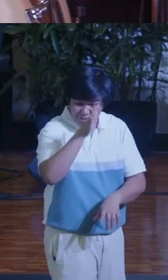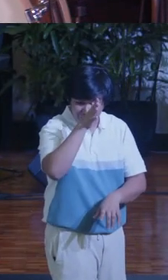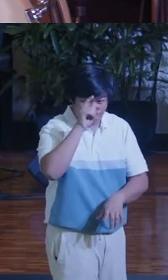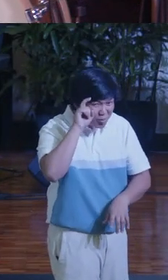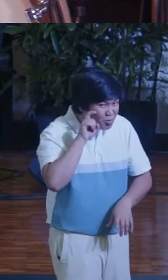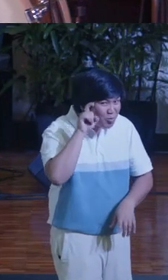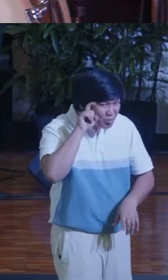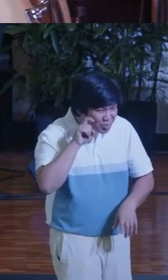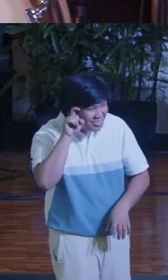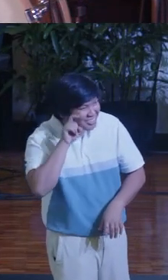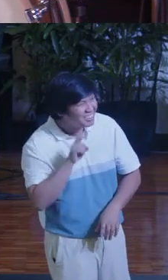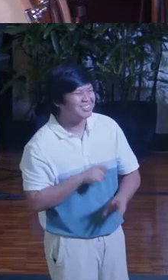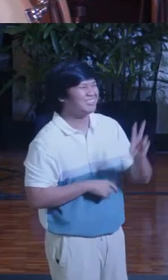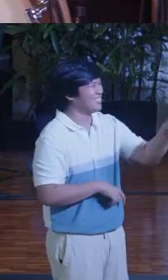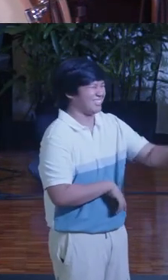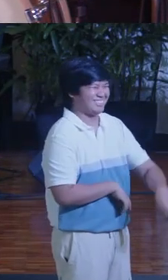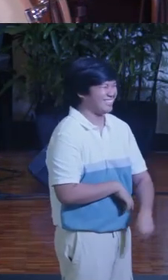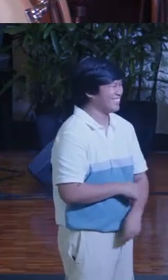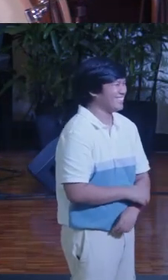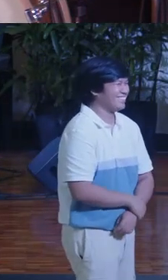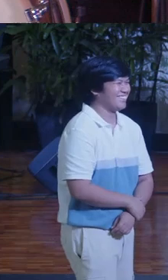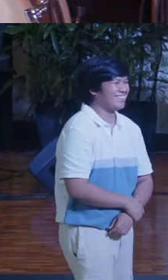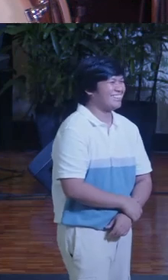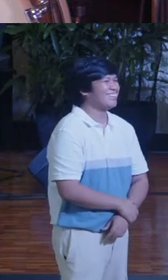Tayo po ay adopted children.